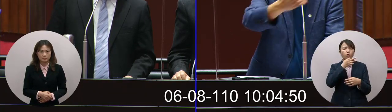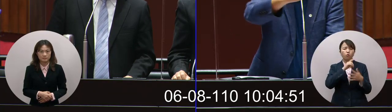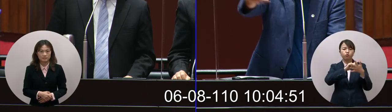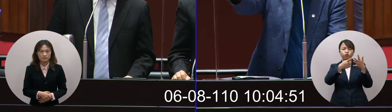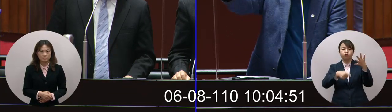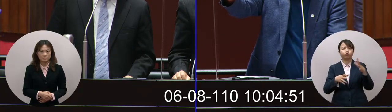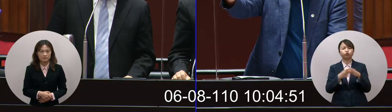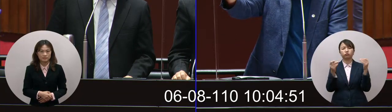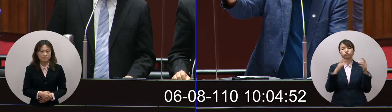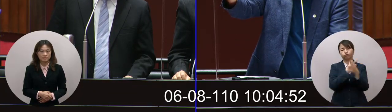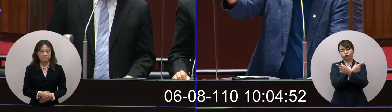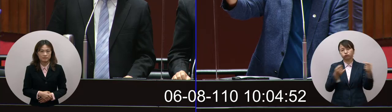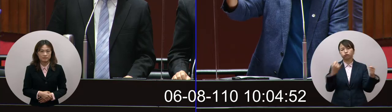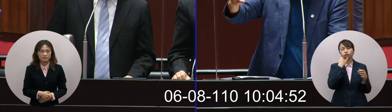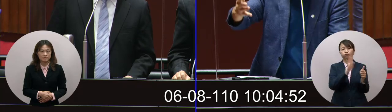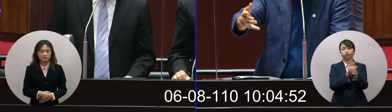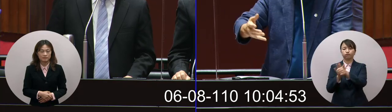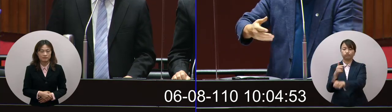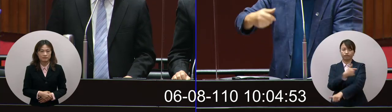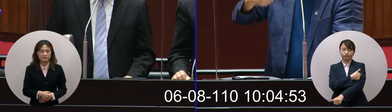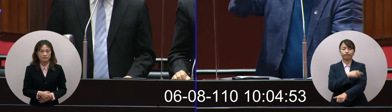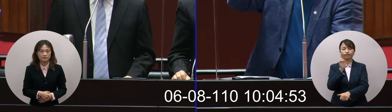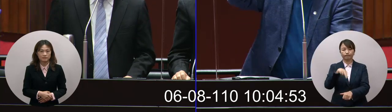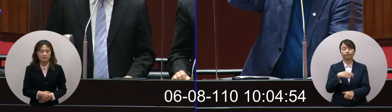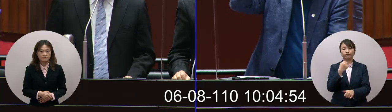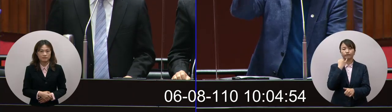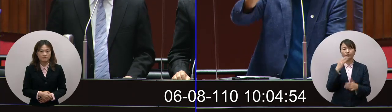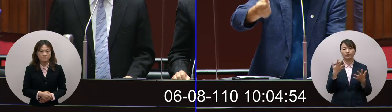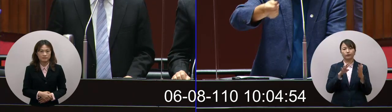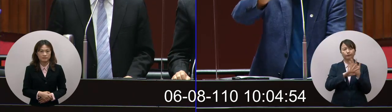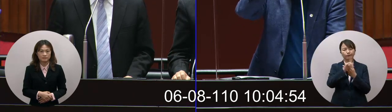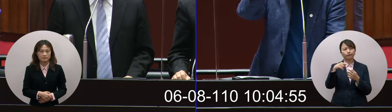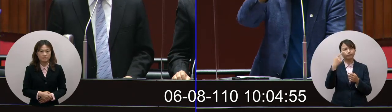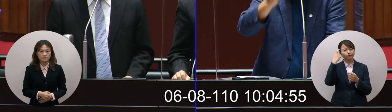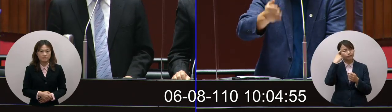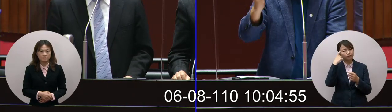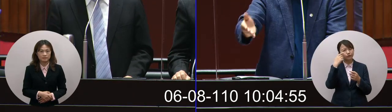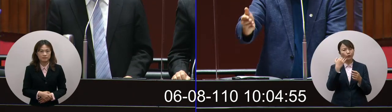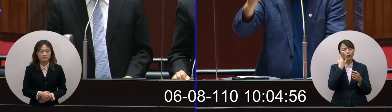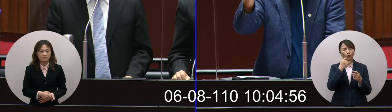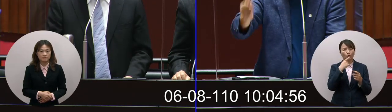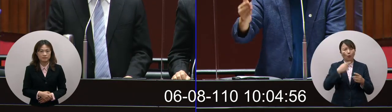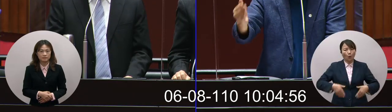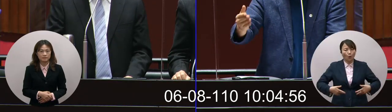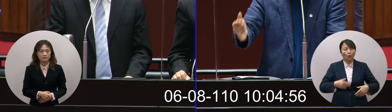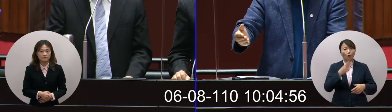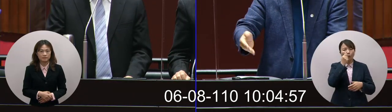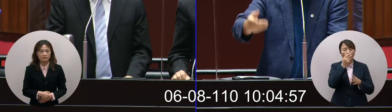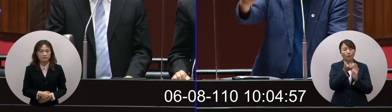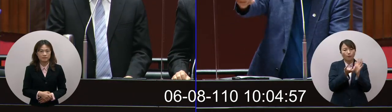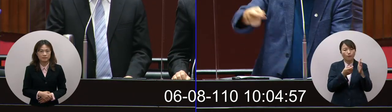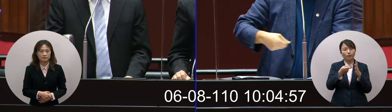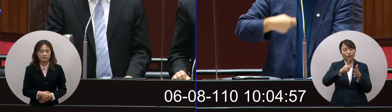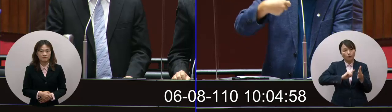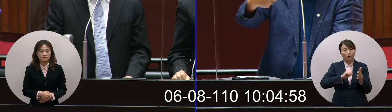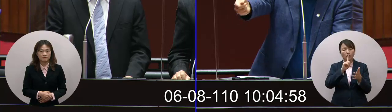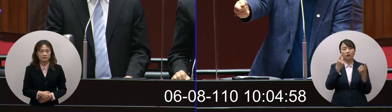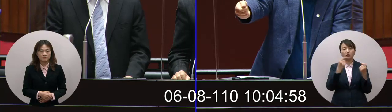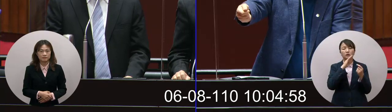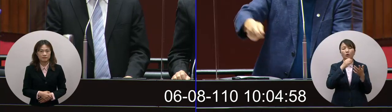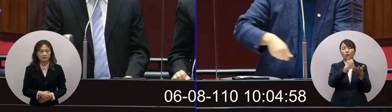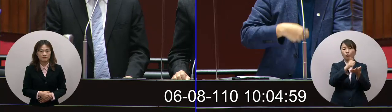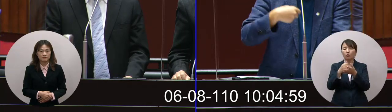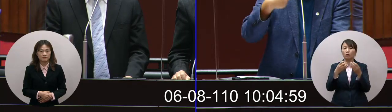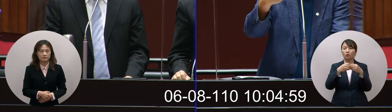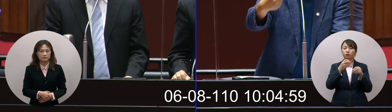序，传播当中施打得好啊。可是就是大家会去想说，哎，必要性优先顺序，譬如讲在上架，哎，